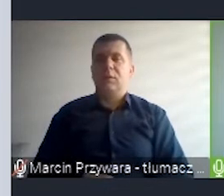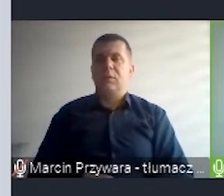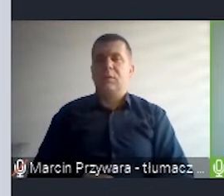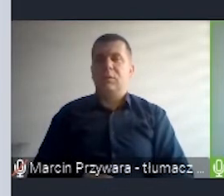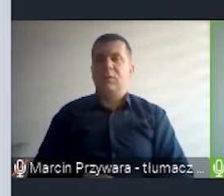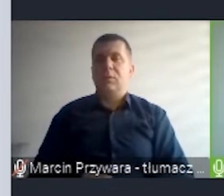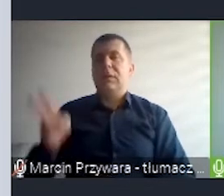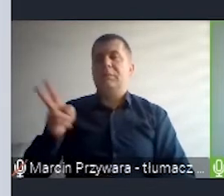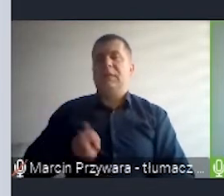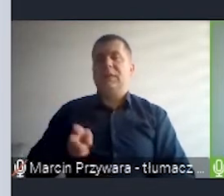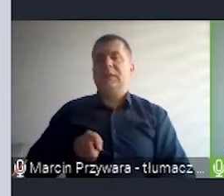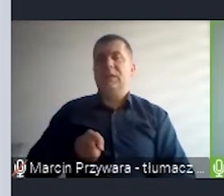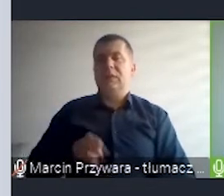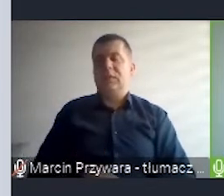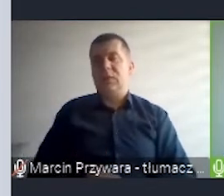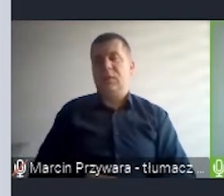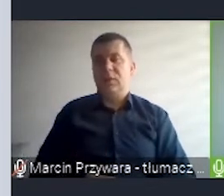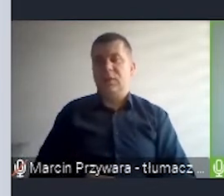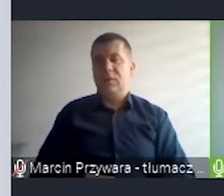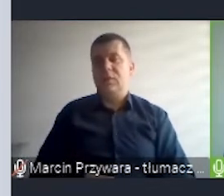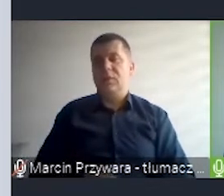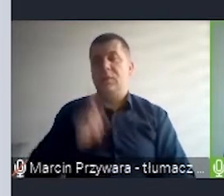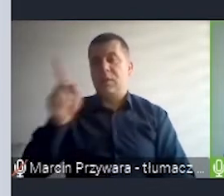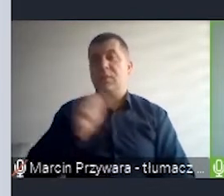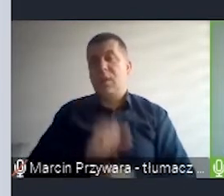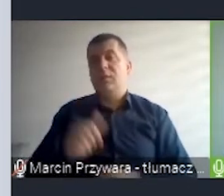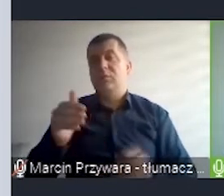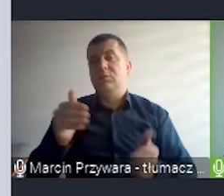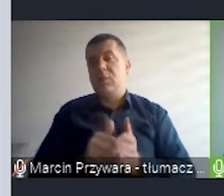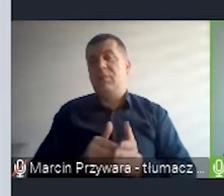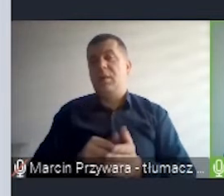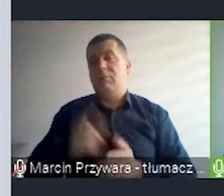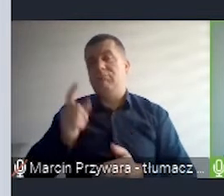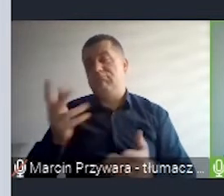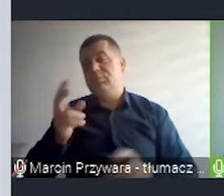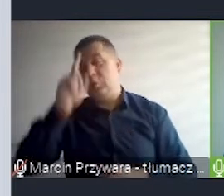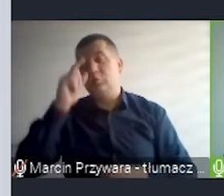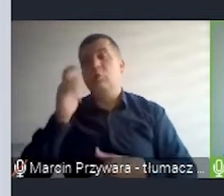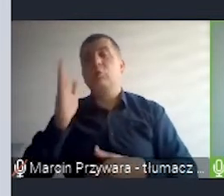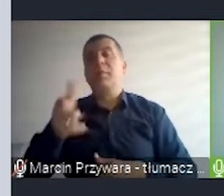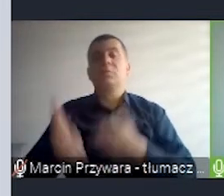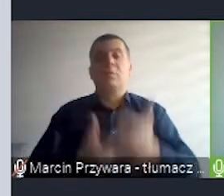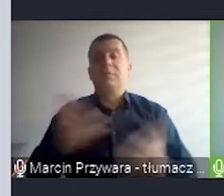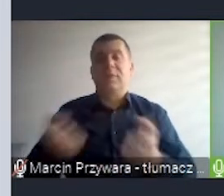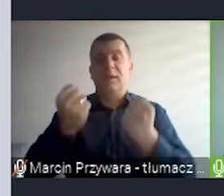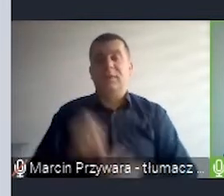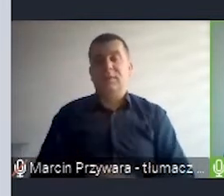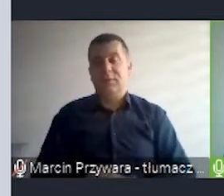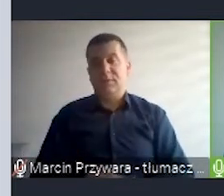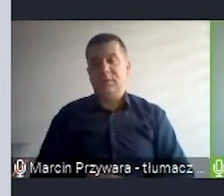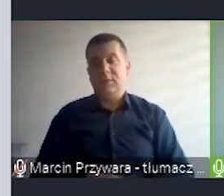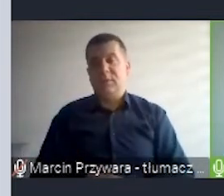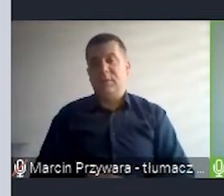nadzorowana przez ministerstwo, więc tam też trzeba potencjału kadry, która będzie to robić.